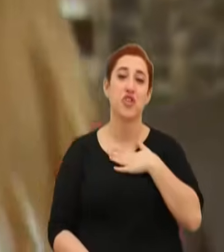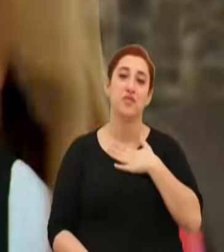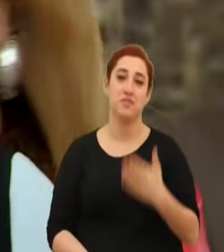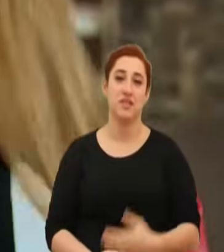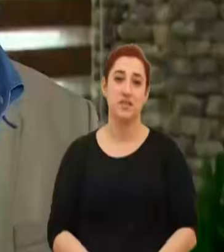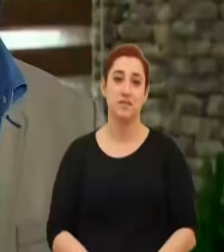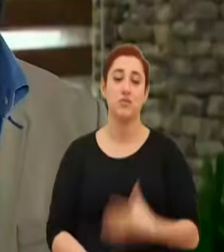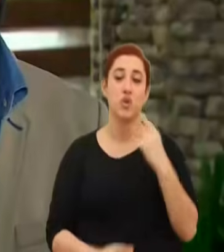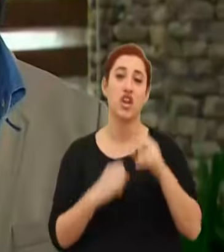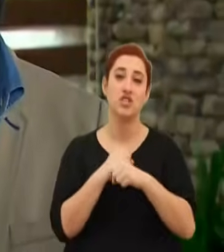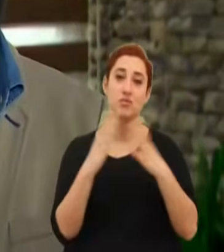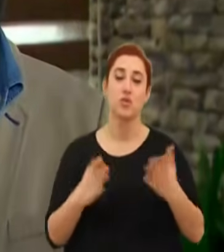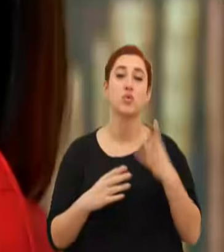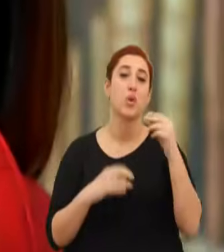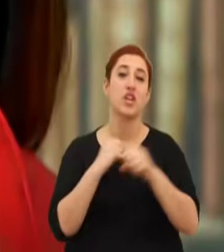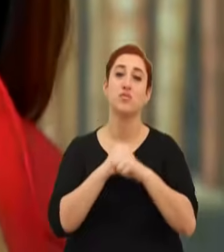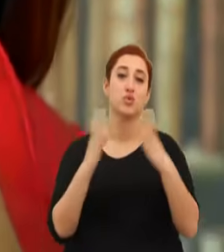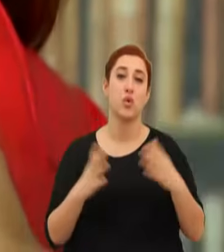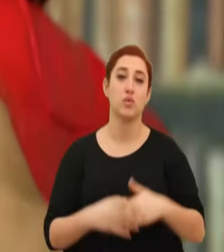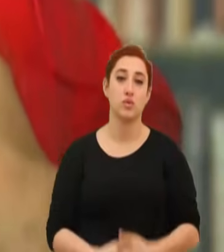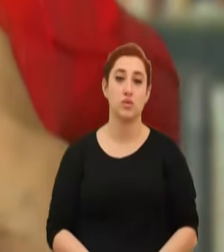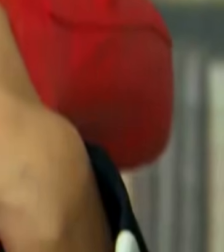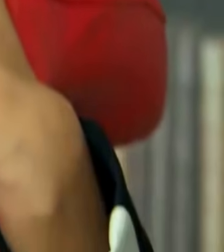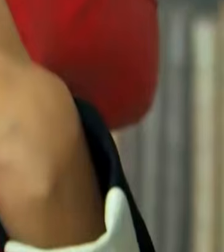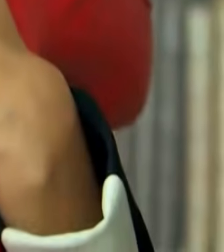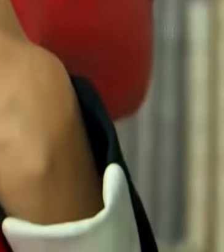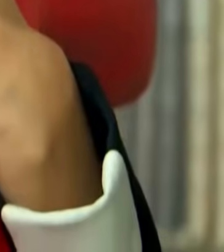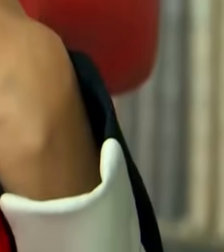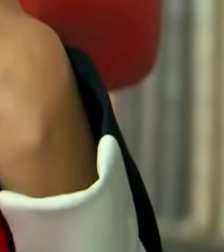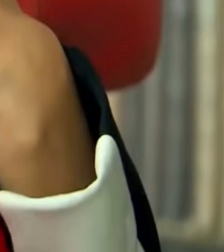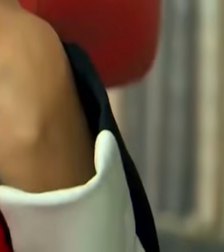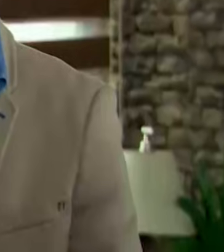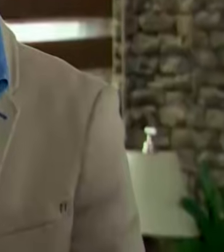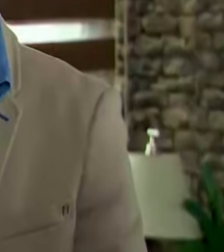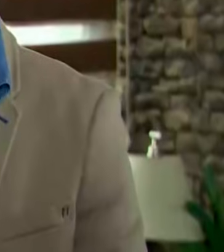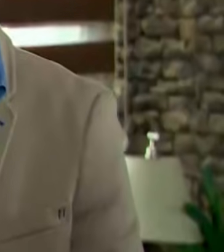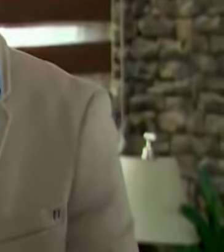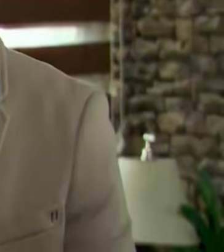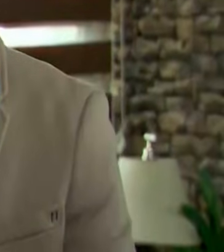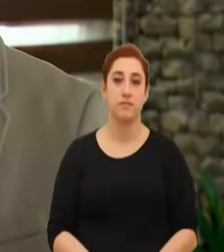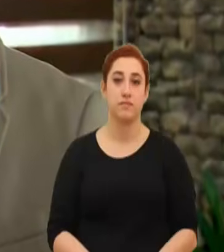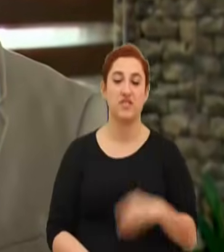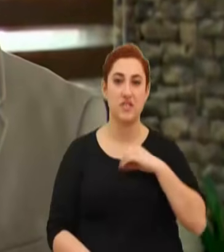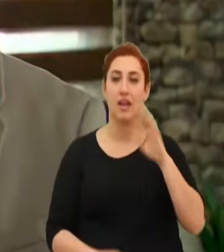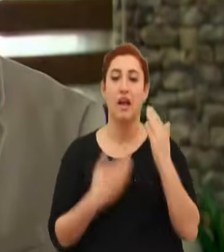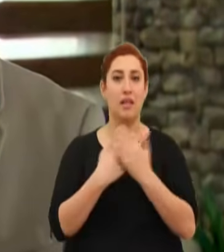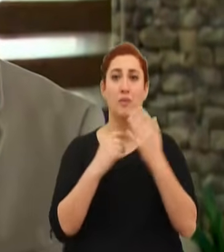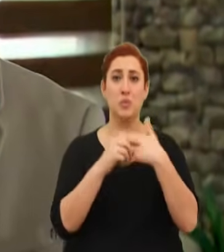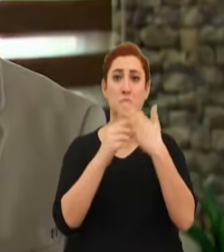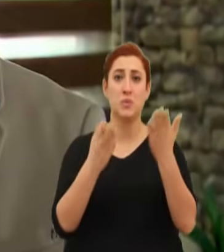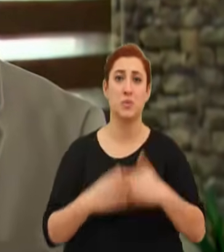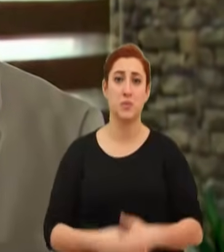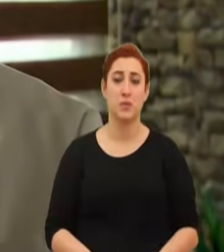Ah canım benim. Çok geçmiş olsun. Sarıldı Cavidan'a. Sarp'ın gözü Cavidan'ın parmağındaki yüzükte. Aman Allah'ım,